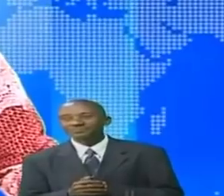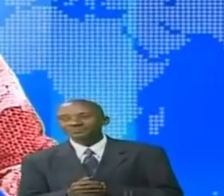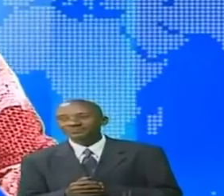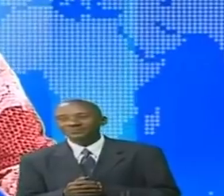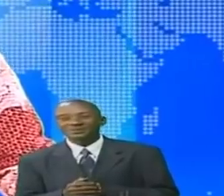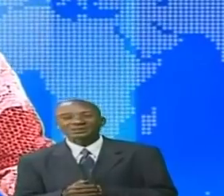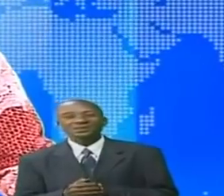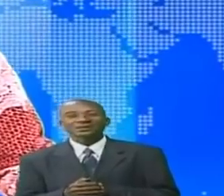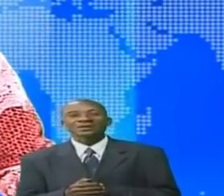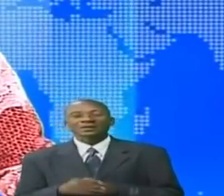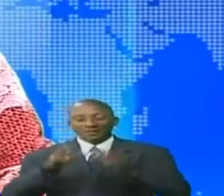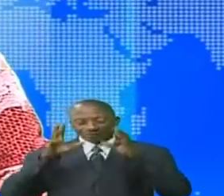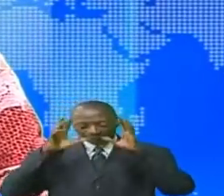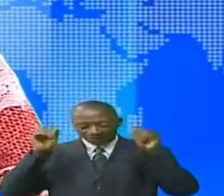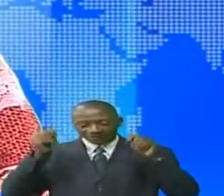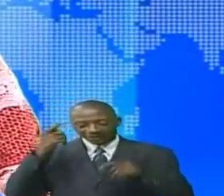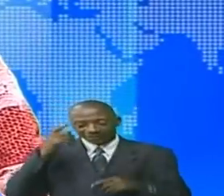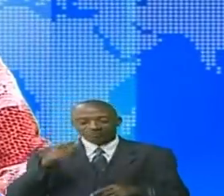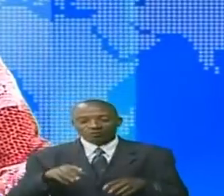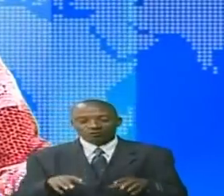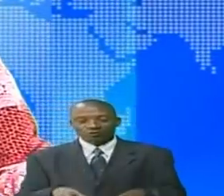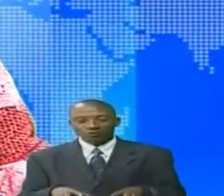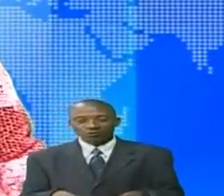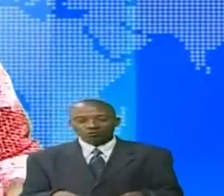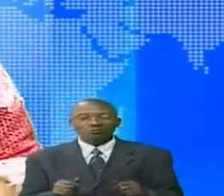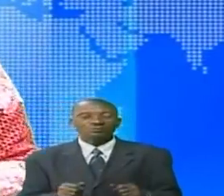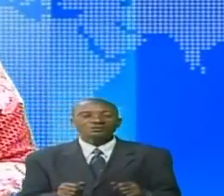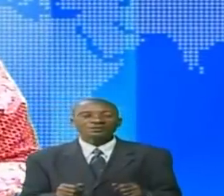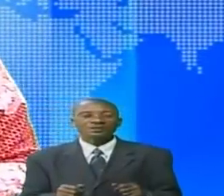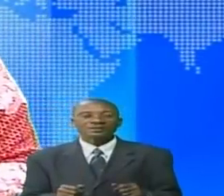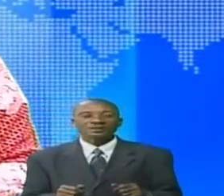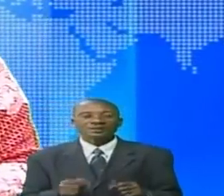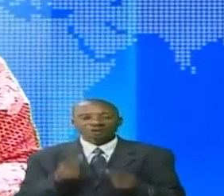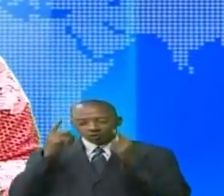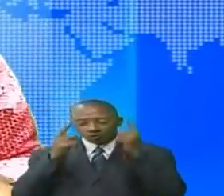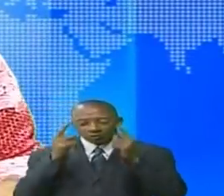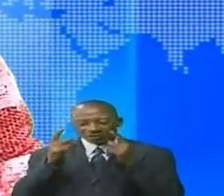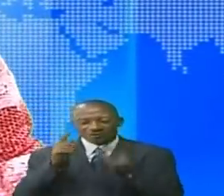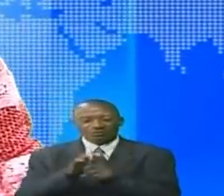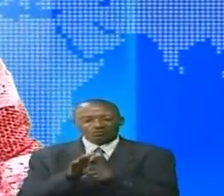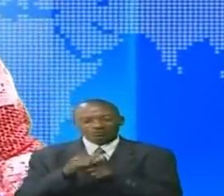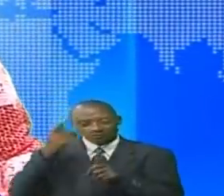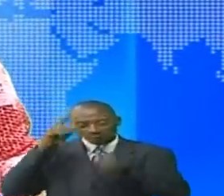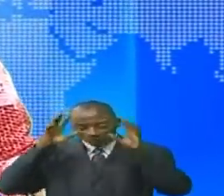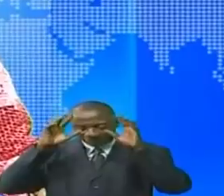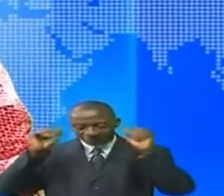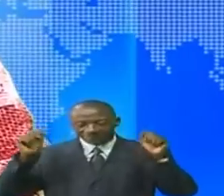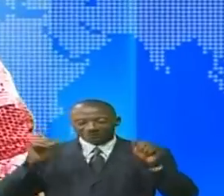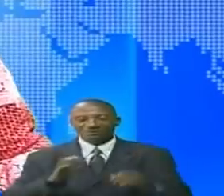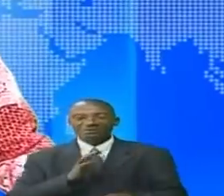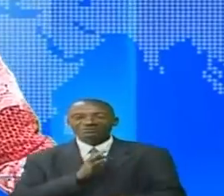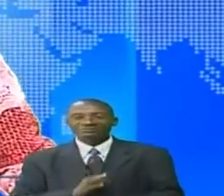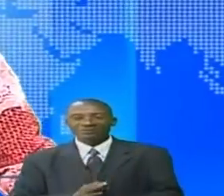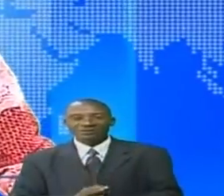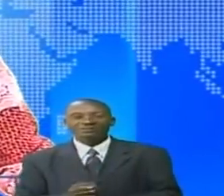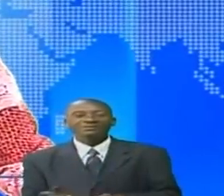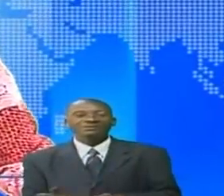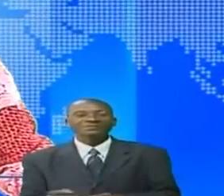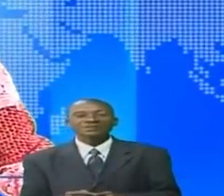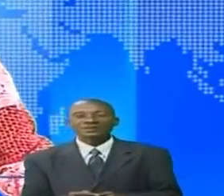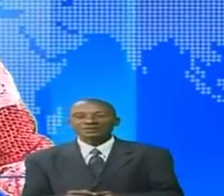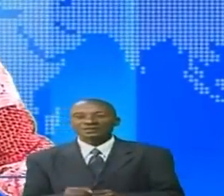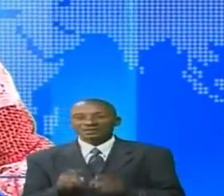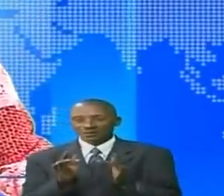la République démocratique du Congo, préoccupation majeure du chef de l'État Félix-Antoine Tshisekedi Tshilombo. Les consultations